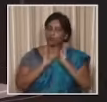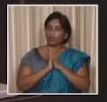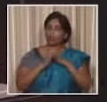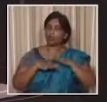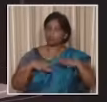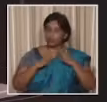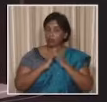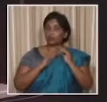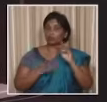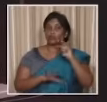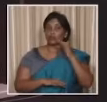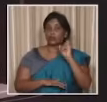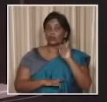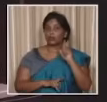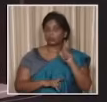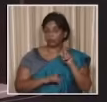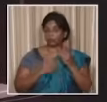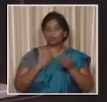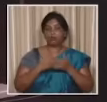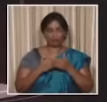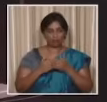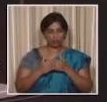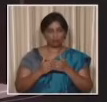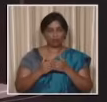පාසල් 367ක් ගොඩනගන්නට